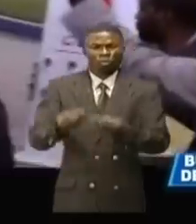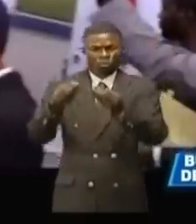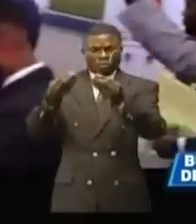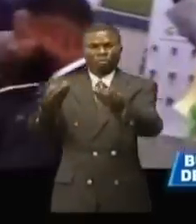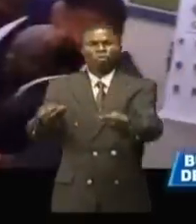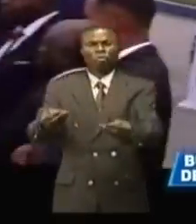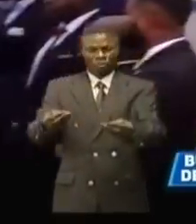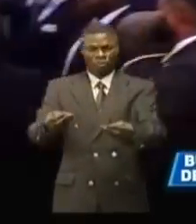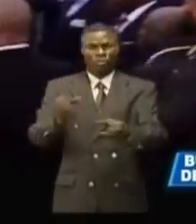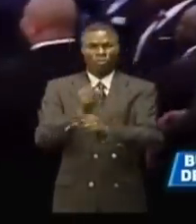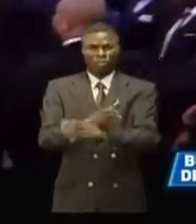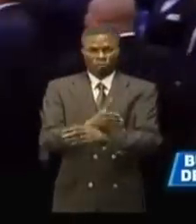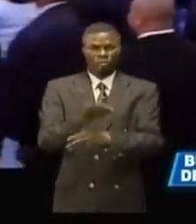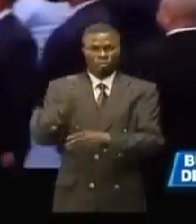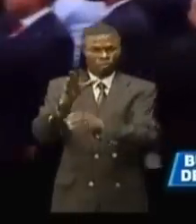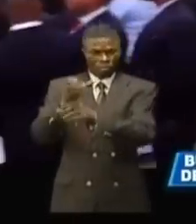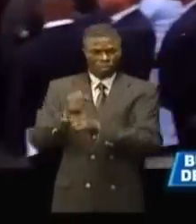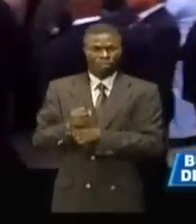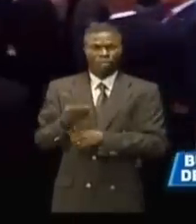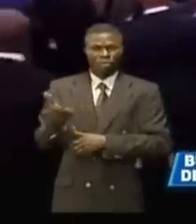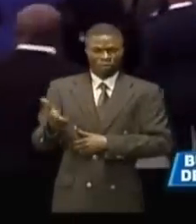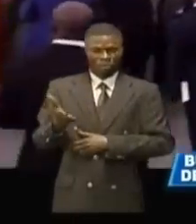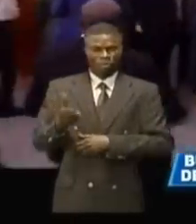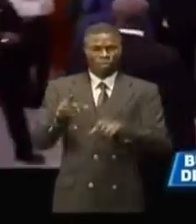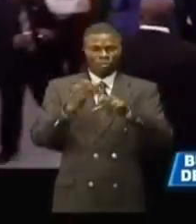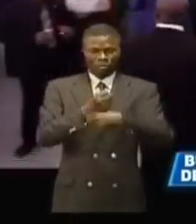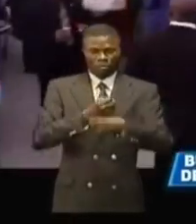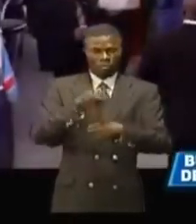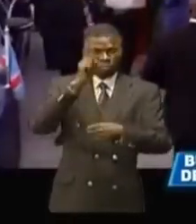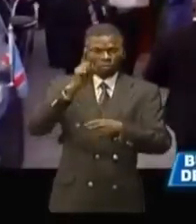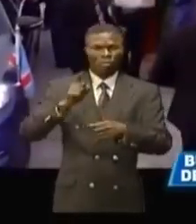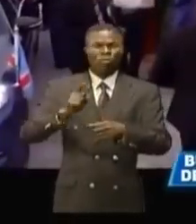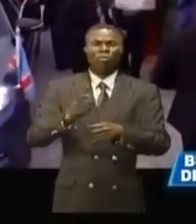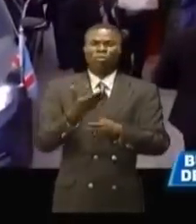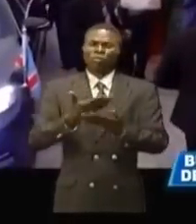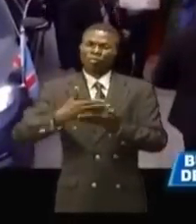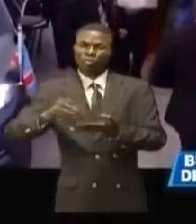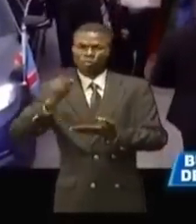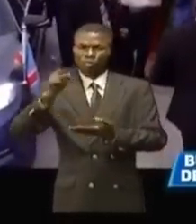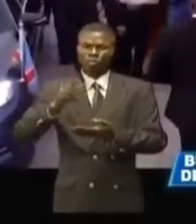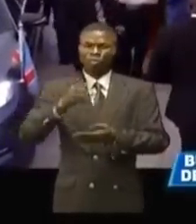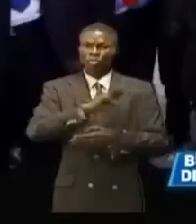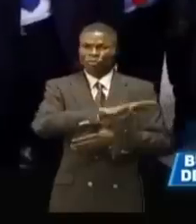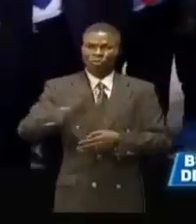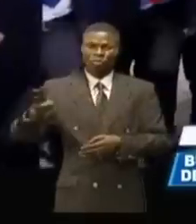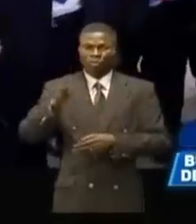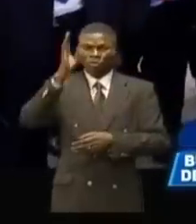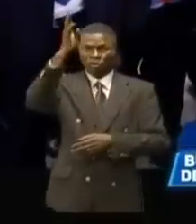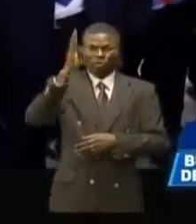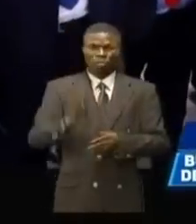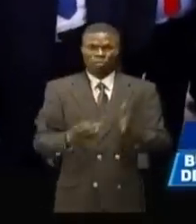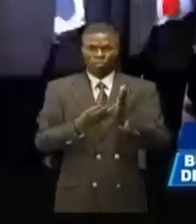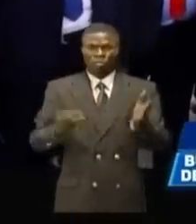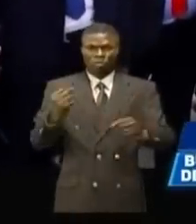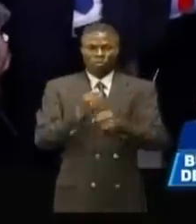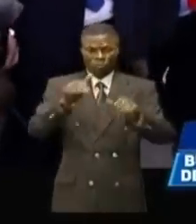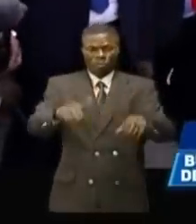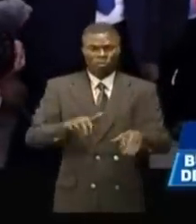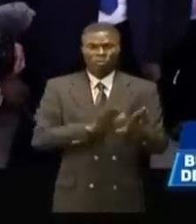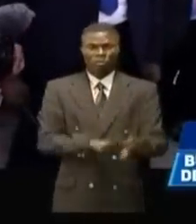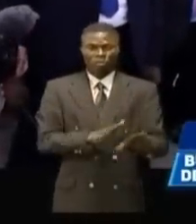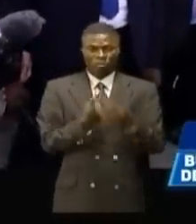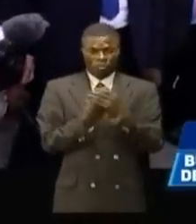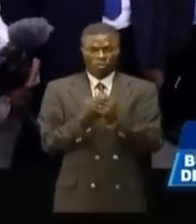sont déjà réceptionnés. Ils constituent un premier lot. 3500 engins pour l'agriculture sont également attendus,